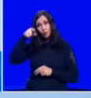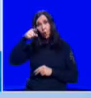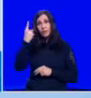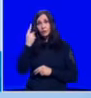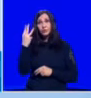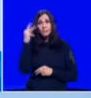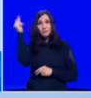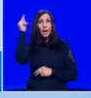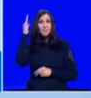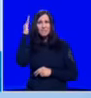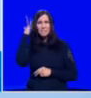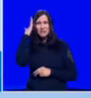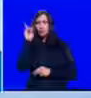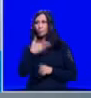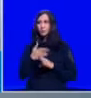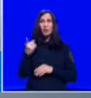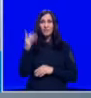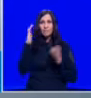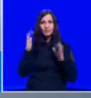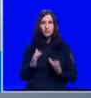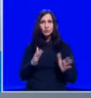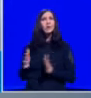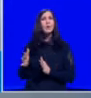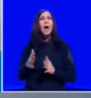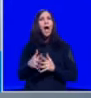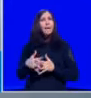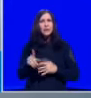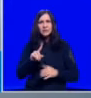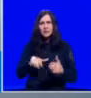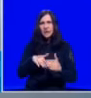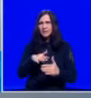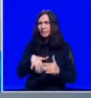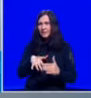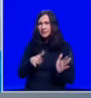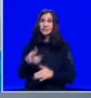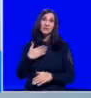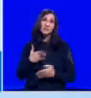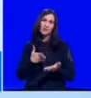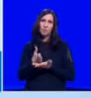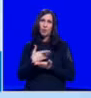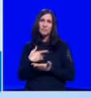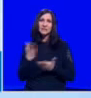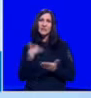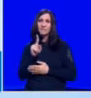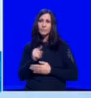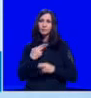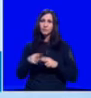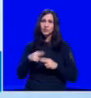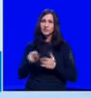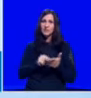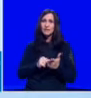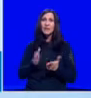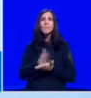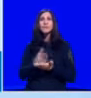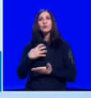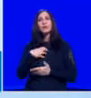които продължиха и в това правителство. Тоест, тук американците нямат пръст. Защото не, е на ППДБ човек. Според мен тук става въпрос за едно разчистване на сметки. Добре. Вече между ГЕРБ и ППДБ. Добре.